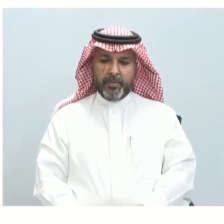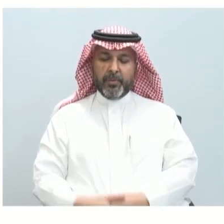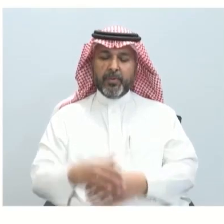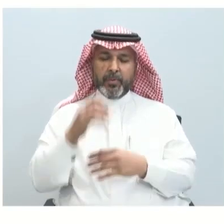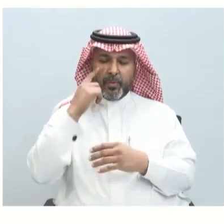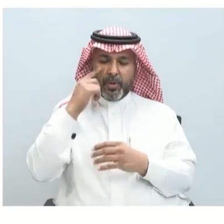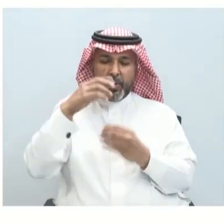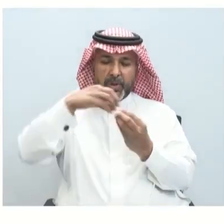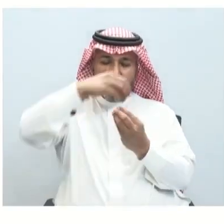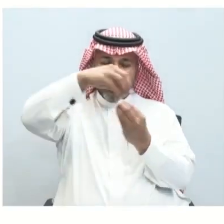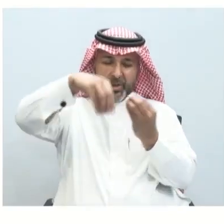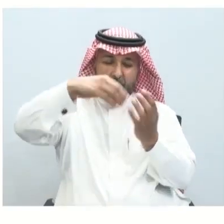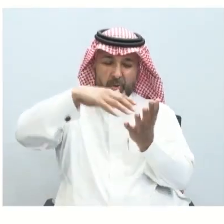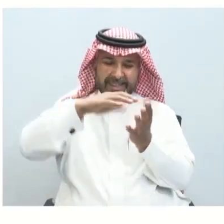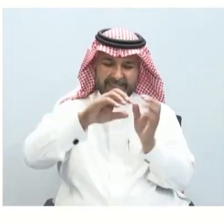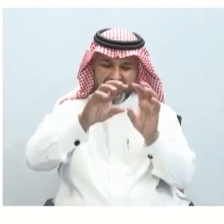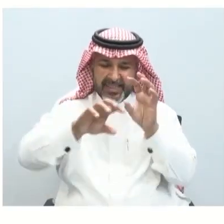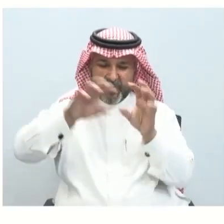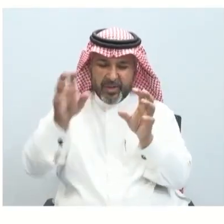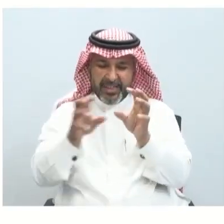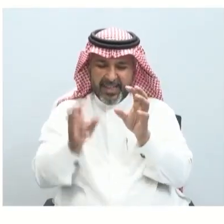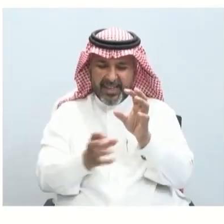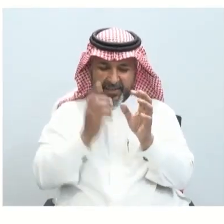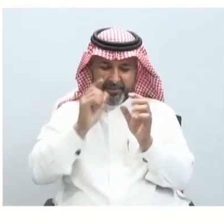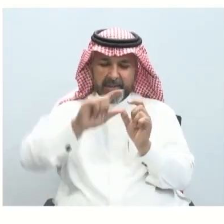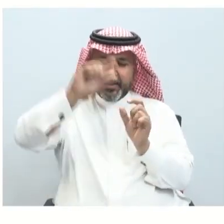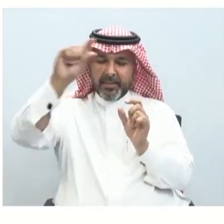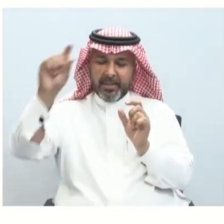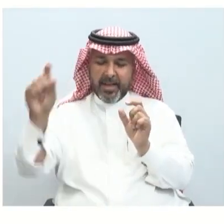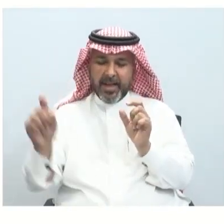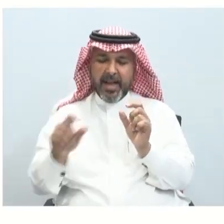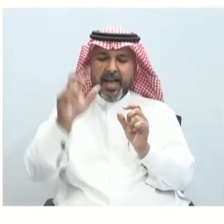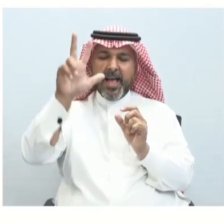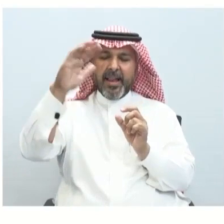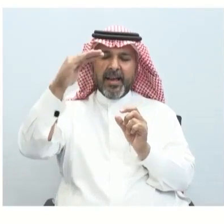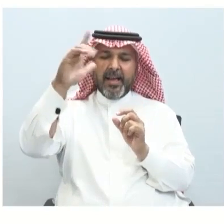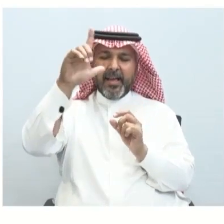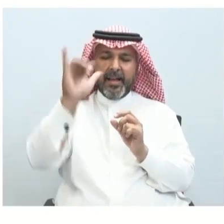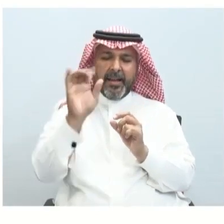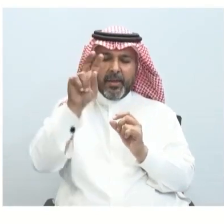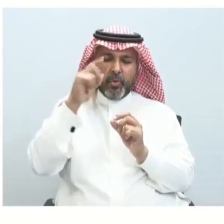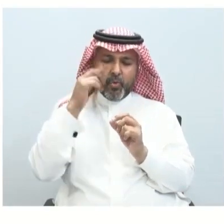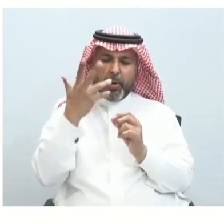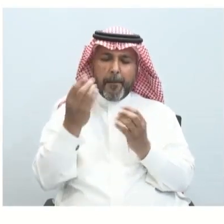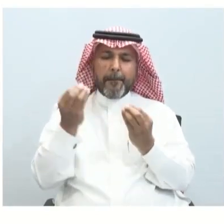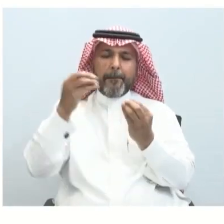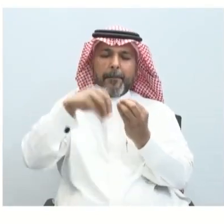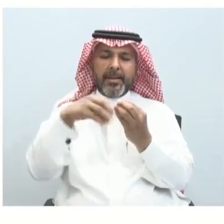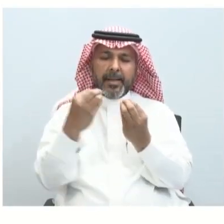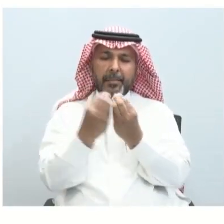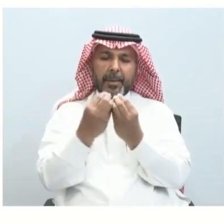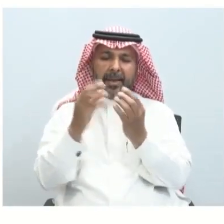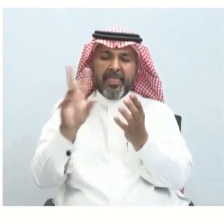السؤال 23 اجابه قصيره في اثناء دوره الخليه متى يحتوي الكروموسوم على كروماتيدات شقيقه